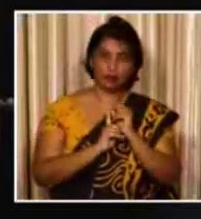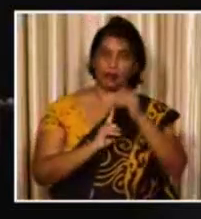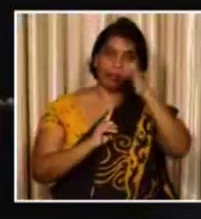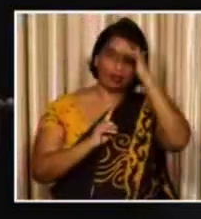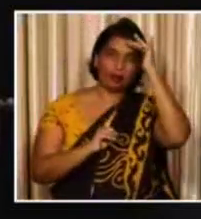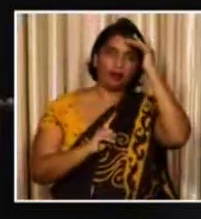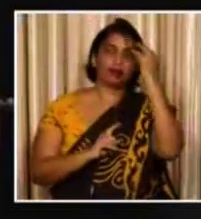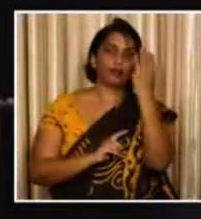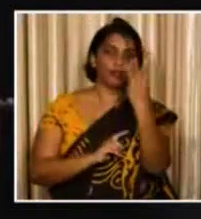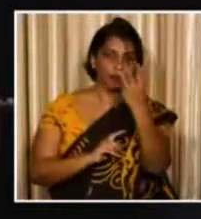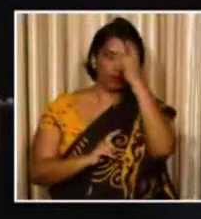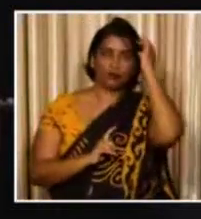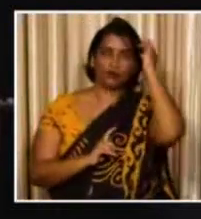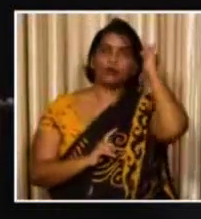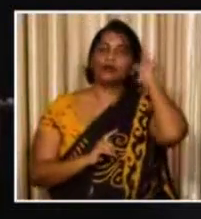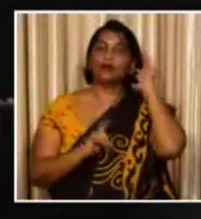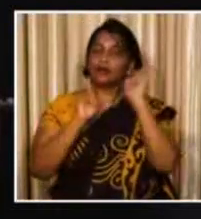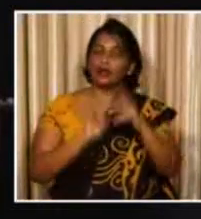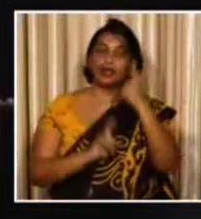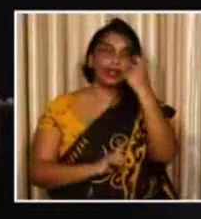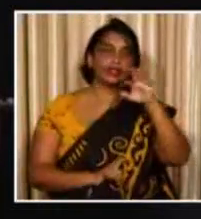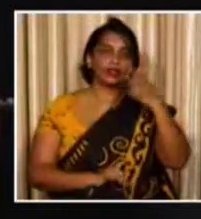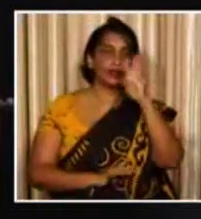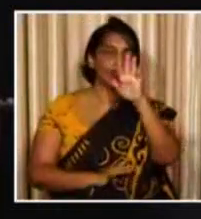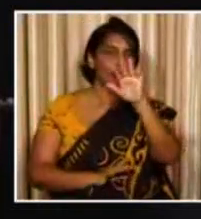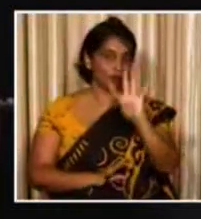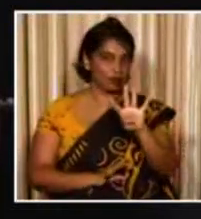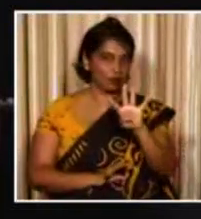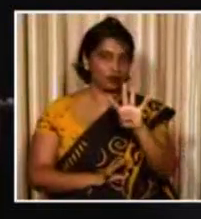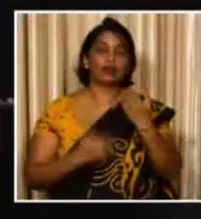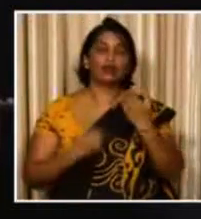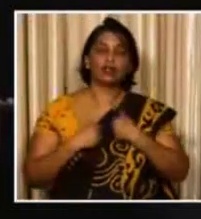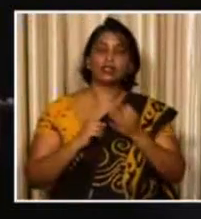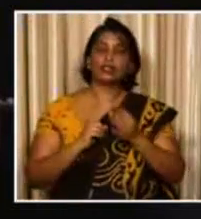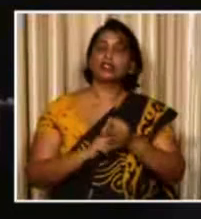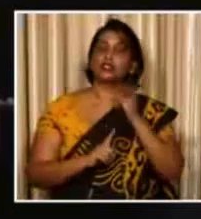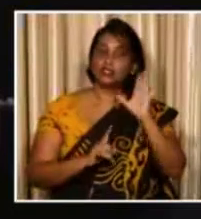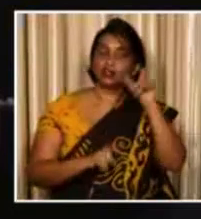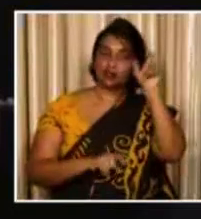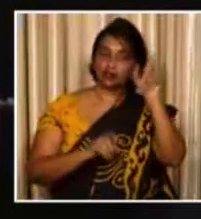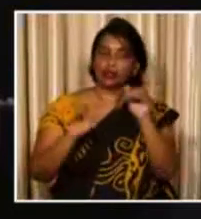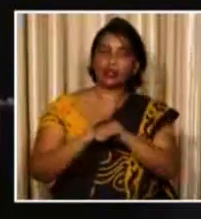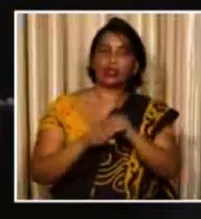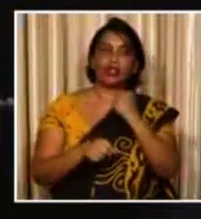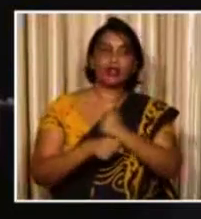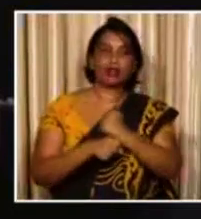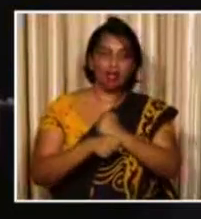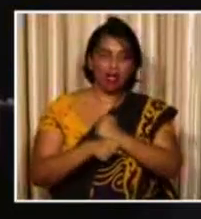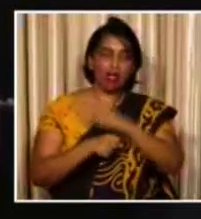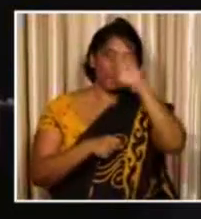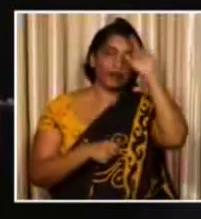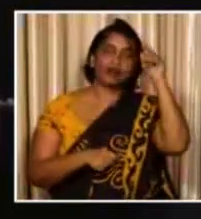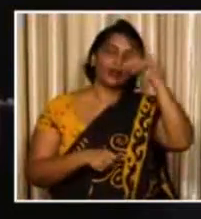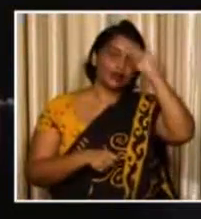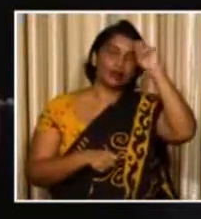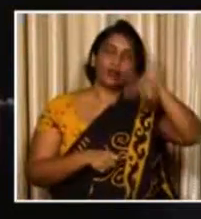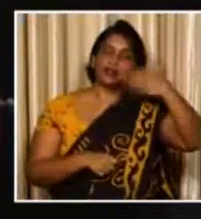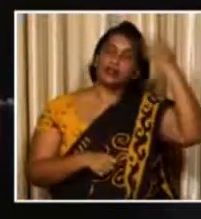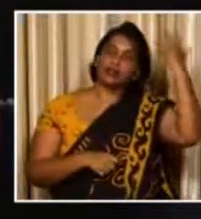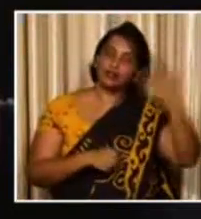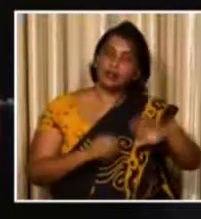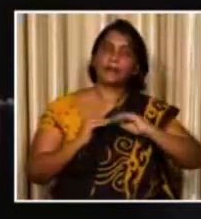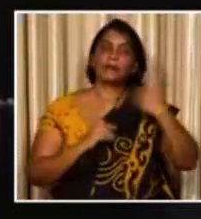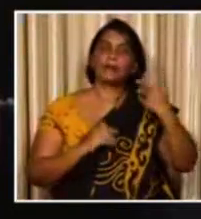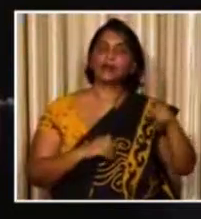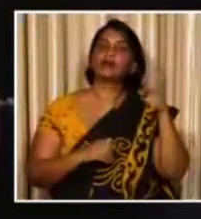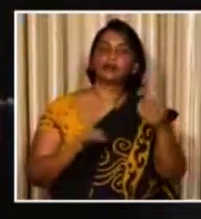නායකින් තිදෙනෙක්. ඒ වගේම 1994 අපේ ජනාධිපති අපේක්ෂක ගාමනී දිසානායක මැතිතුමාගේ අභාවයෙන් පසුව